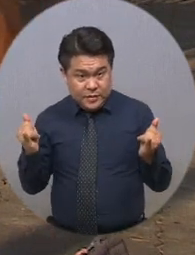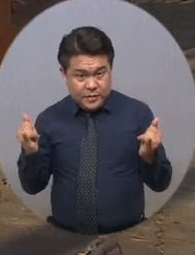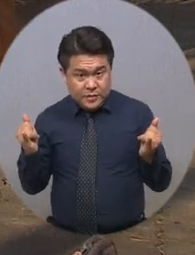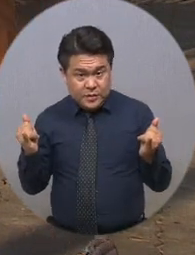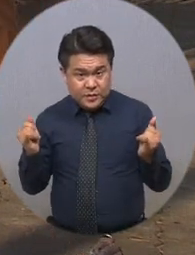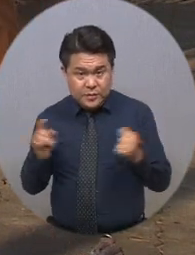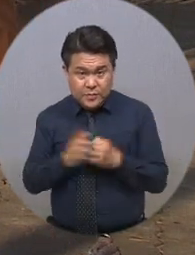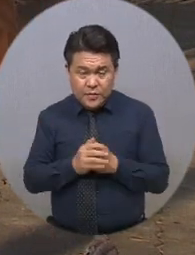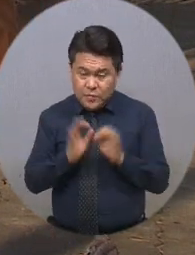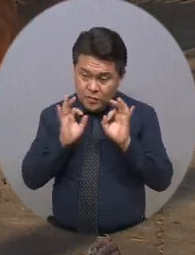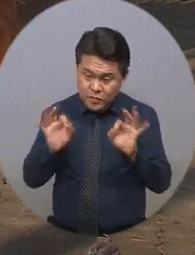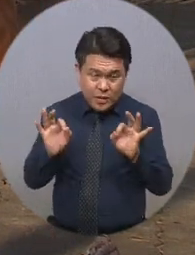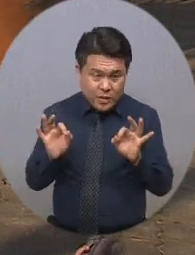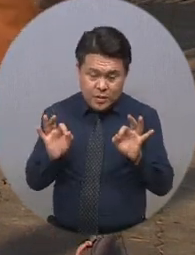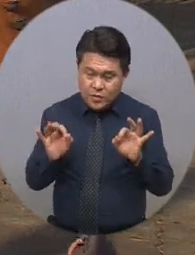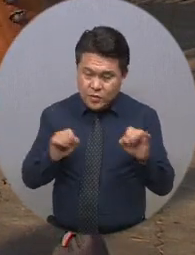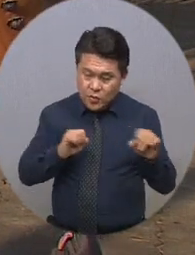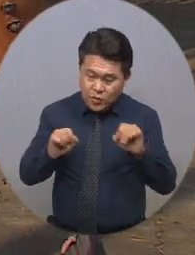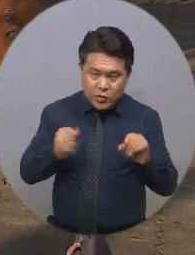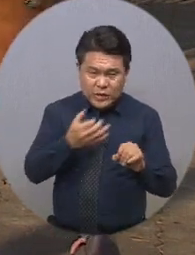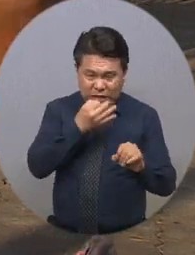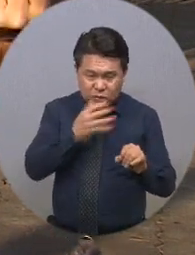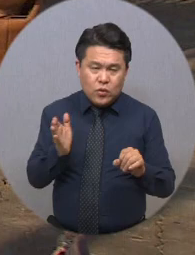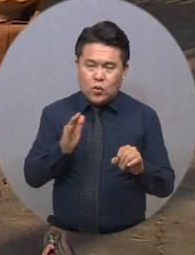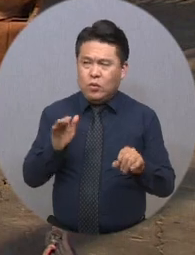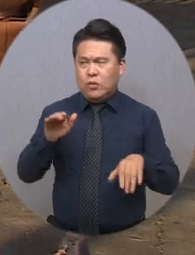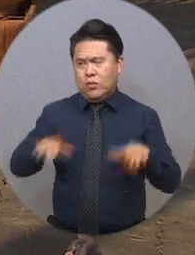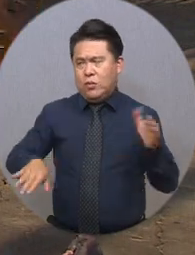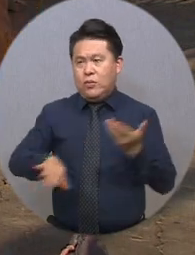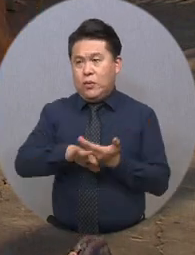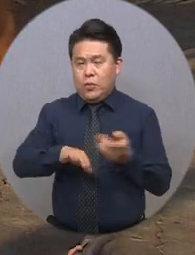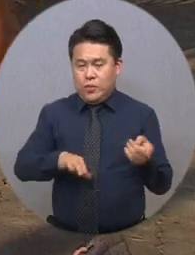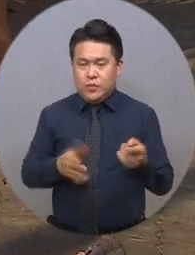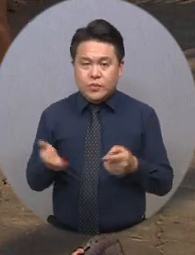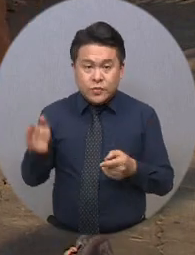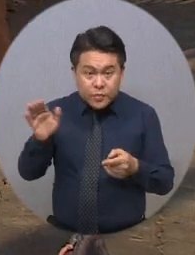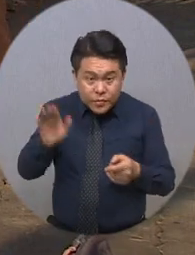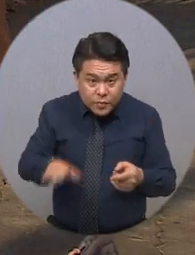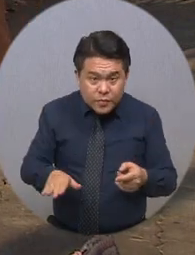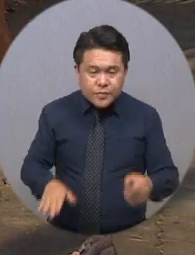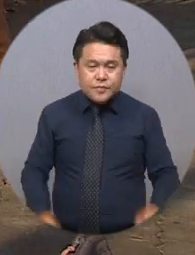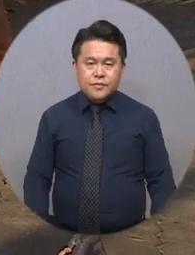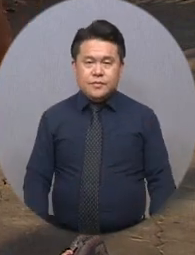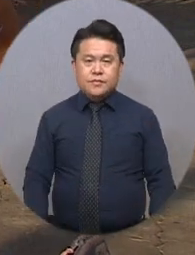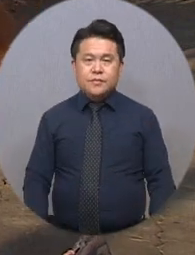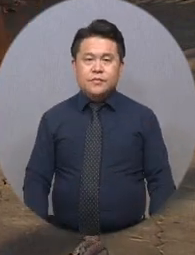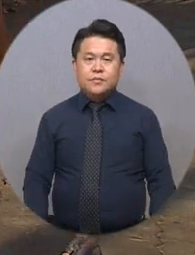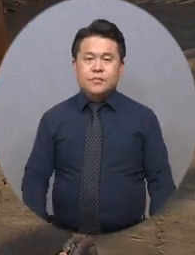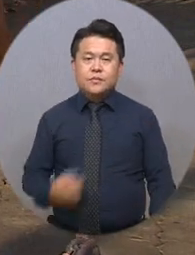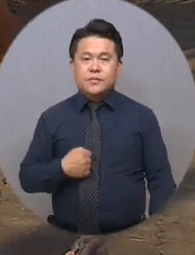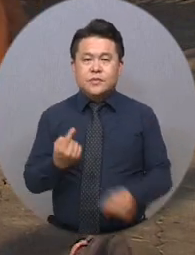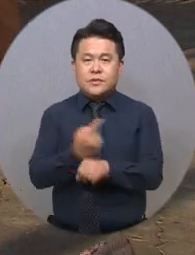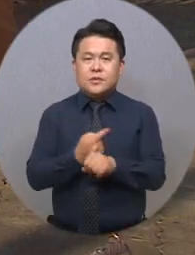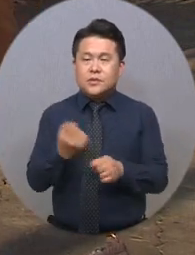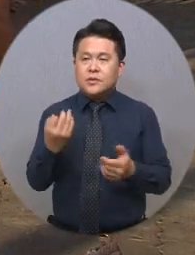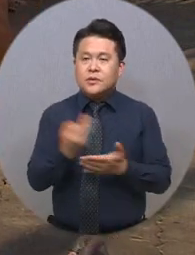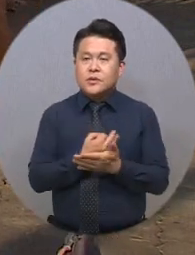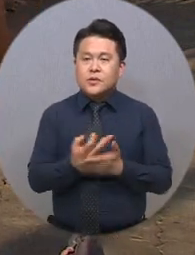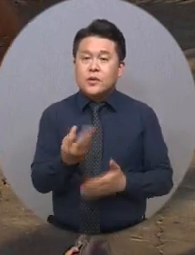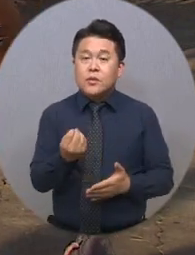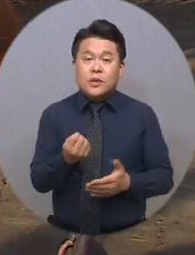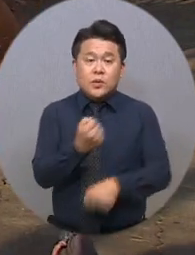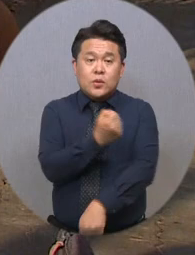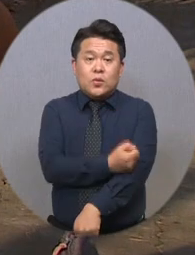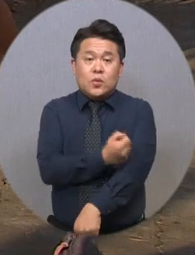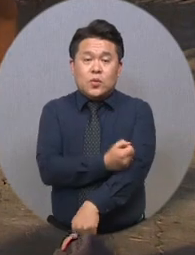하는 일에 그 힘듦이 분명히 차이가 있어요. 근데 그럼에도 불구하고 저희가 한 시간에 얼마라고